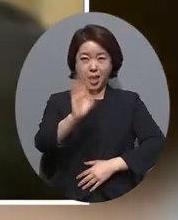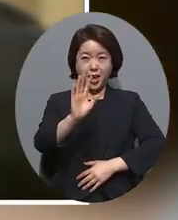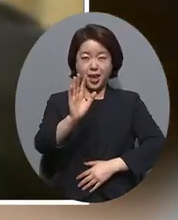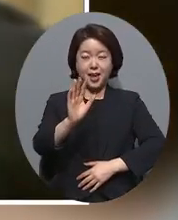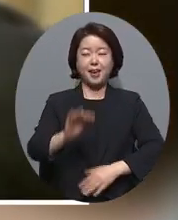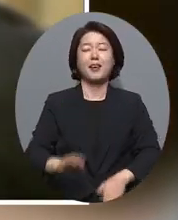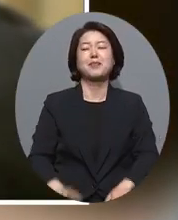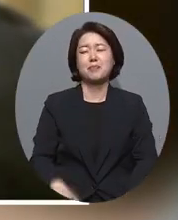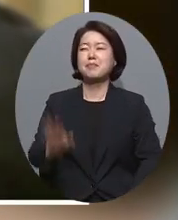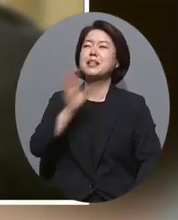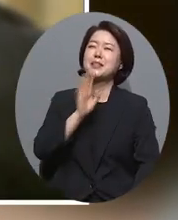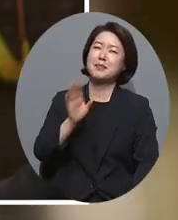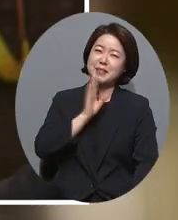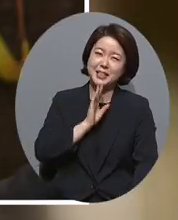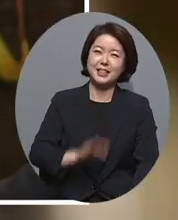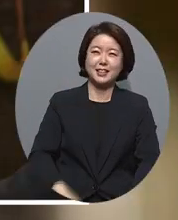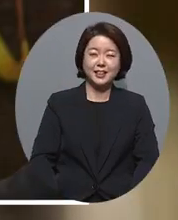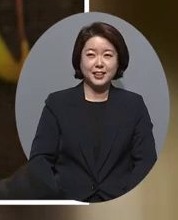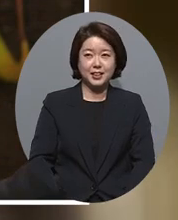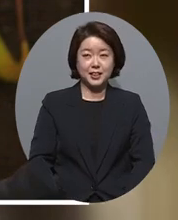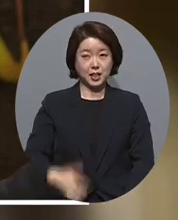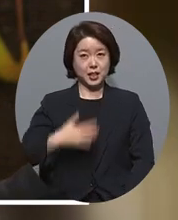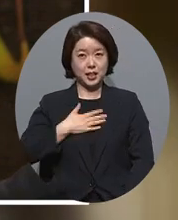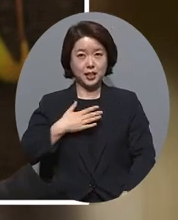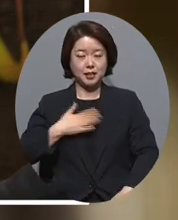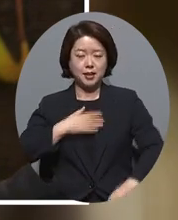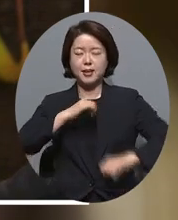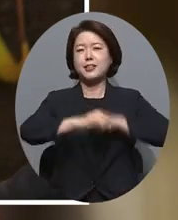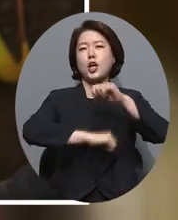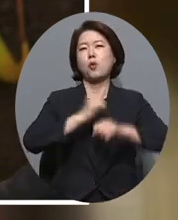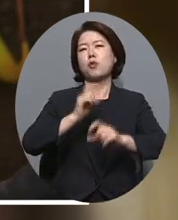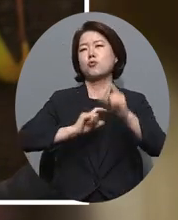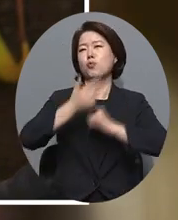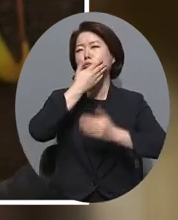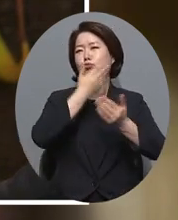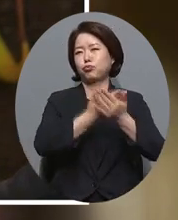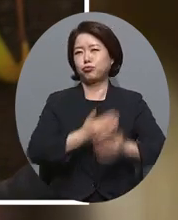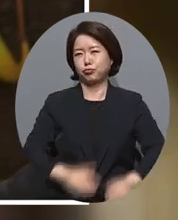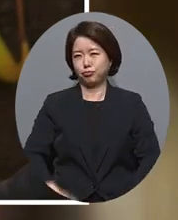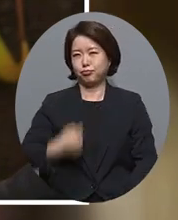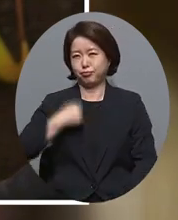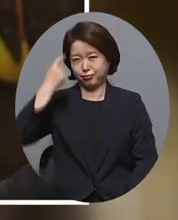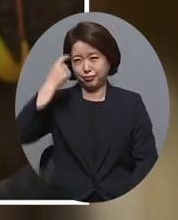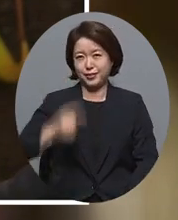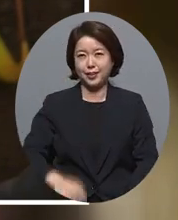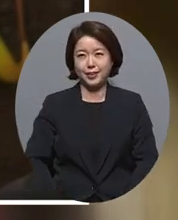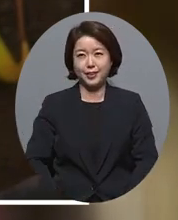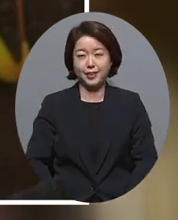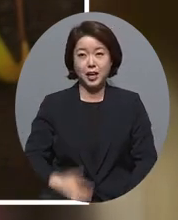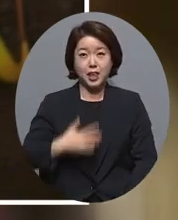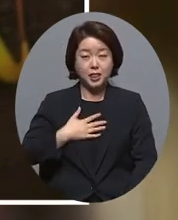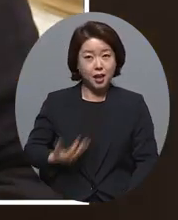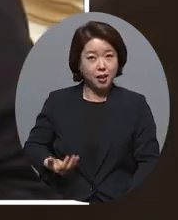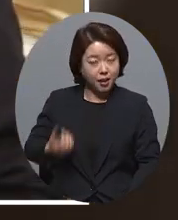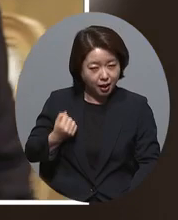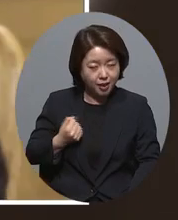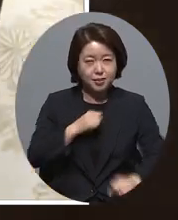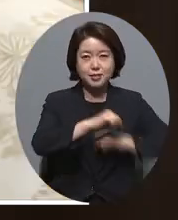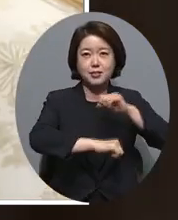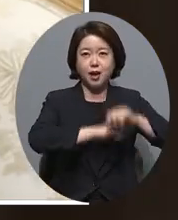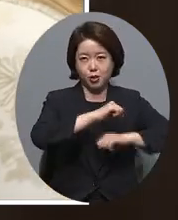보여요 나는 내 자유가 더 소중하다고 생각했으니까 내가 누려야 할